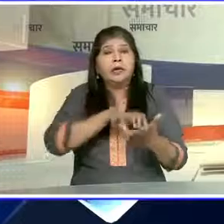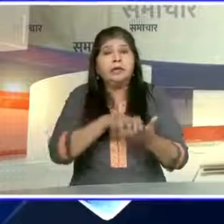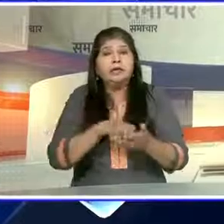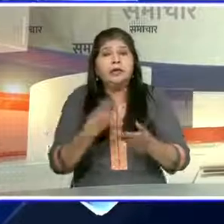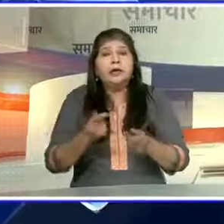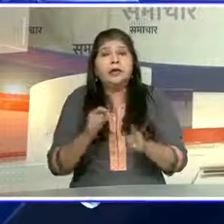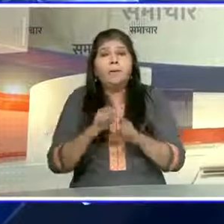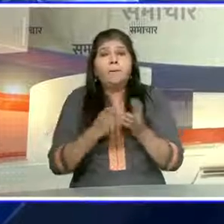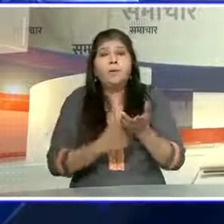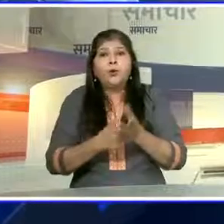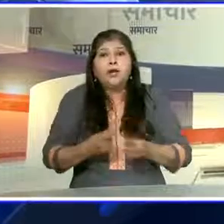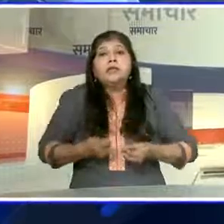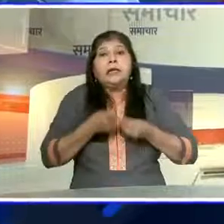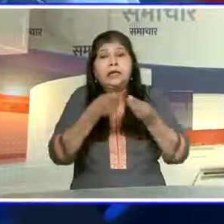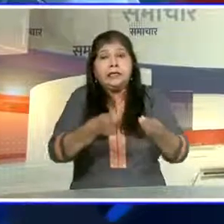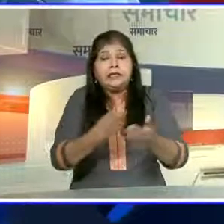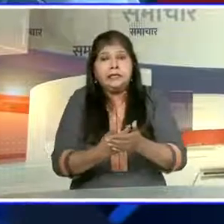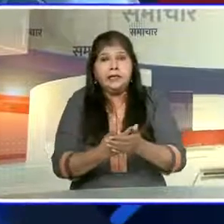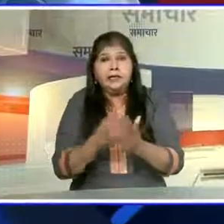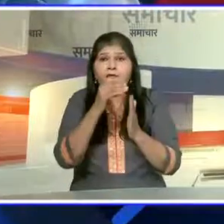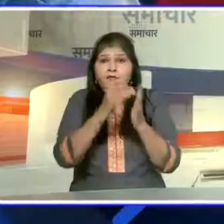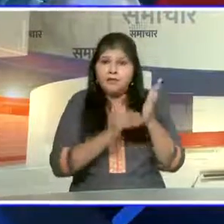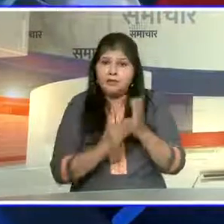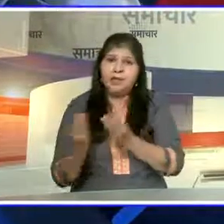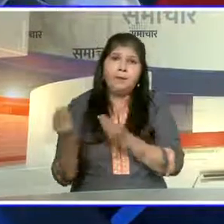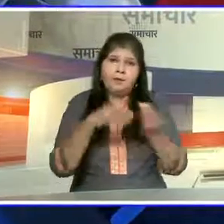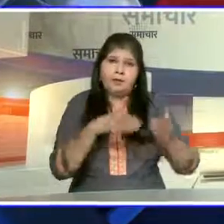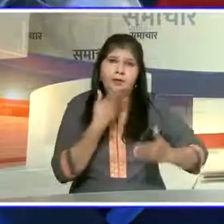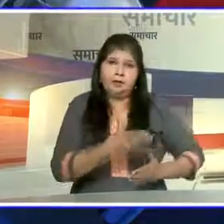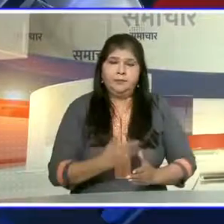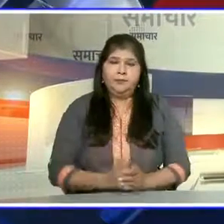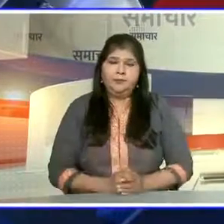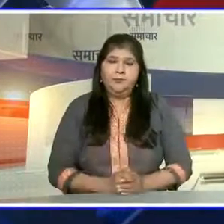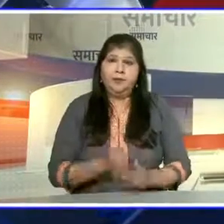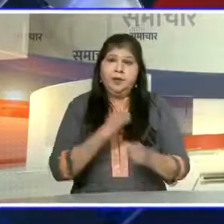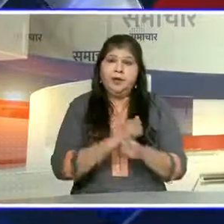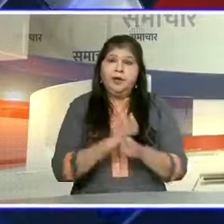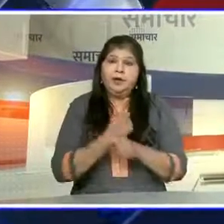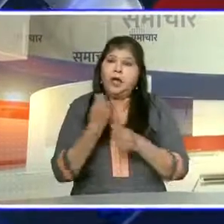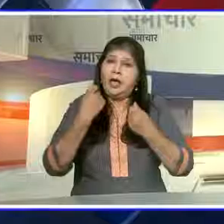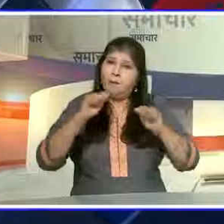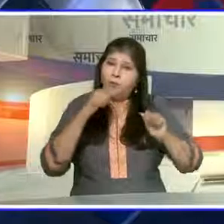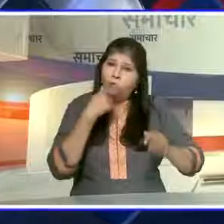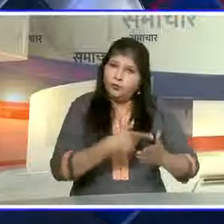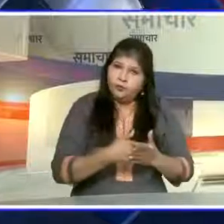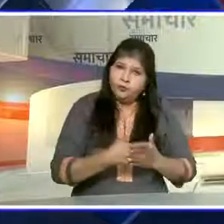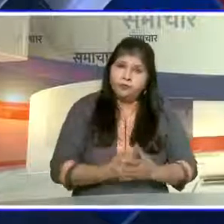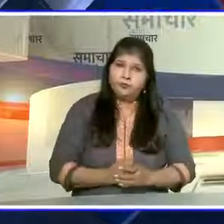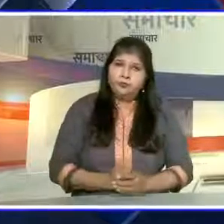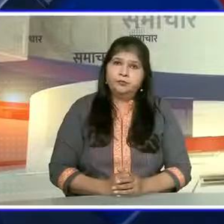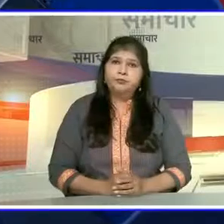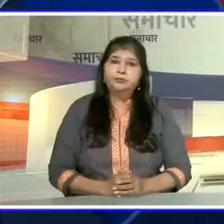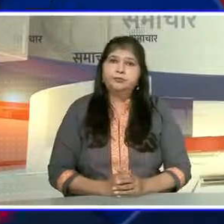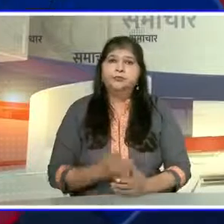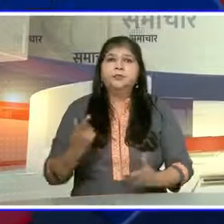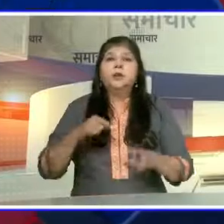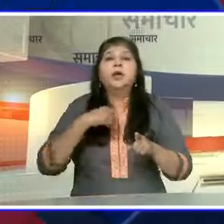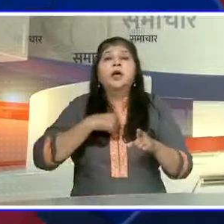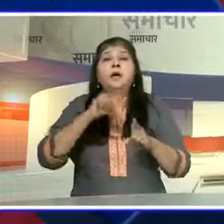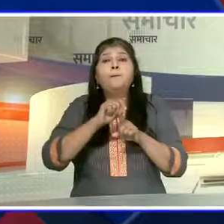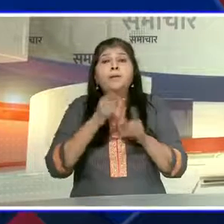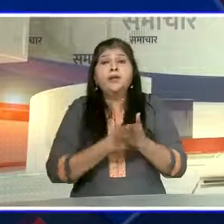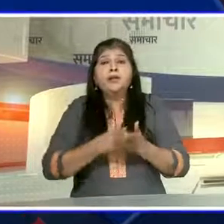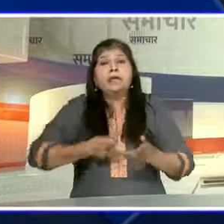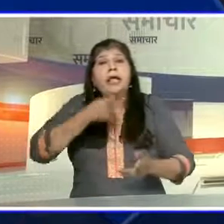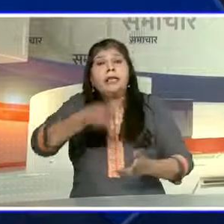सड़क चलेंगे इंसेंटिव स्कीम इन के लिए लेकर आए हैं 9th गवर्नमेंट हस अप्रूव्ड थे ए प्रोडक्टिव लिंक्ड